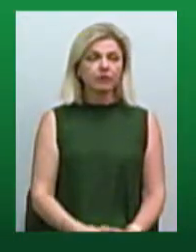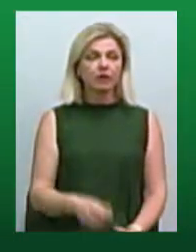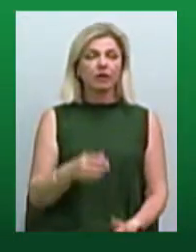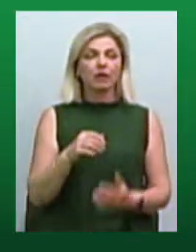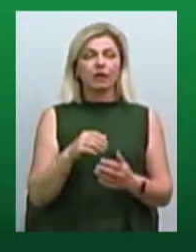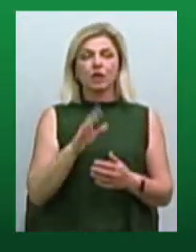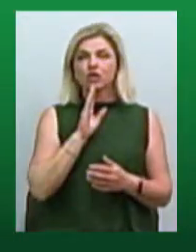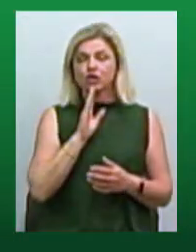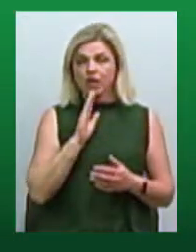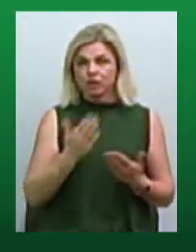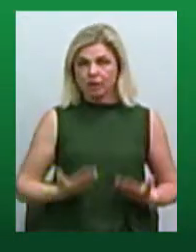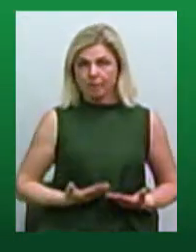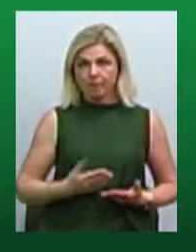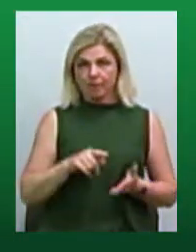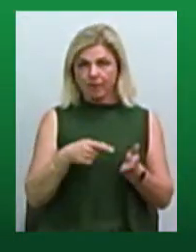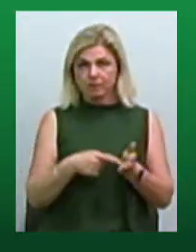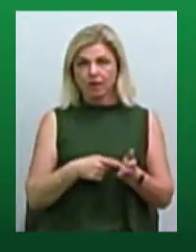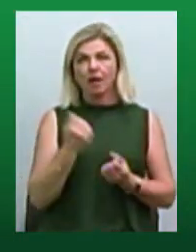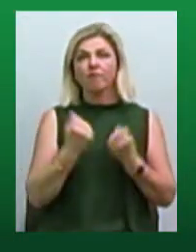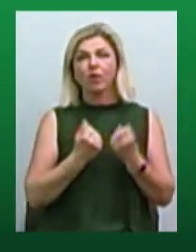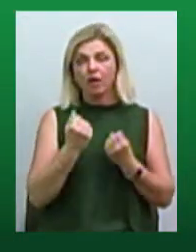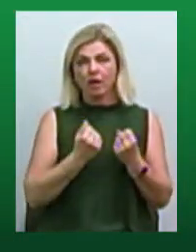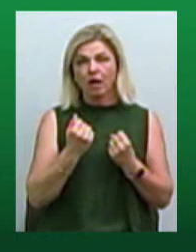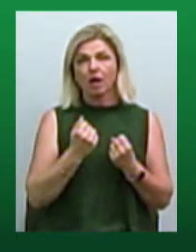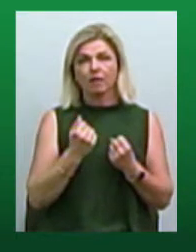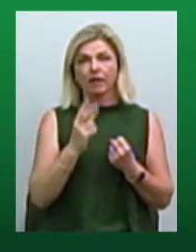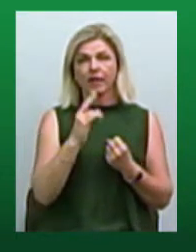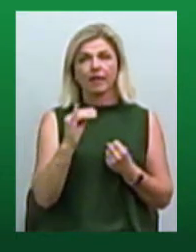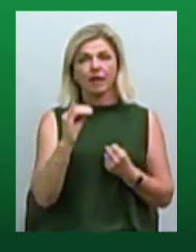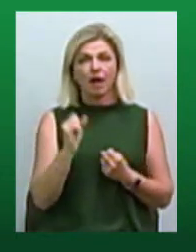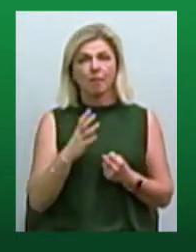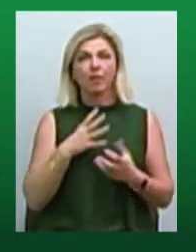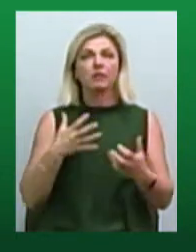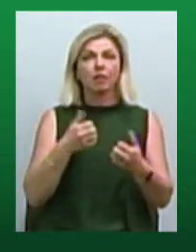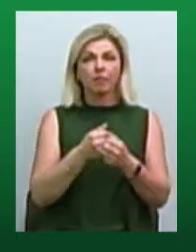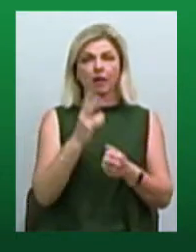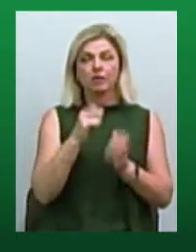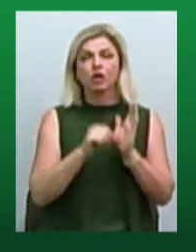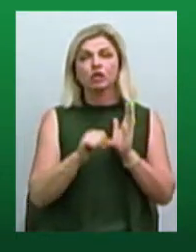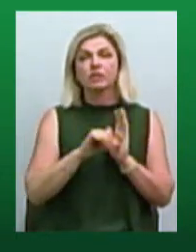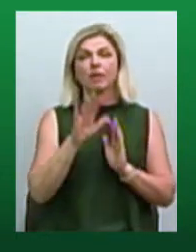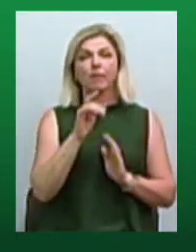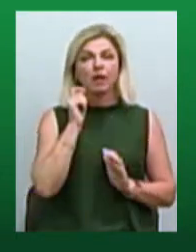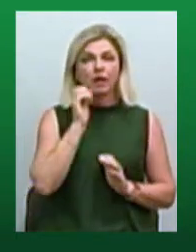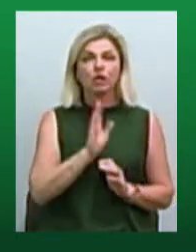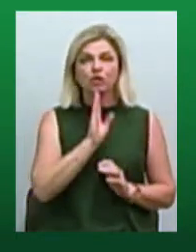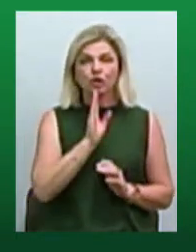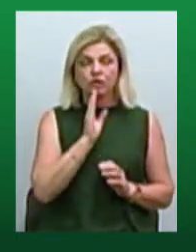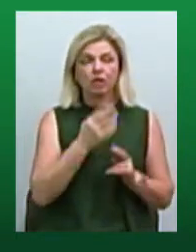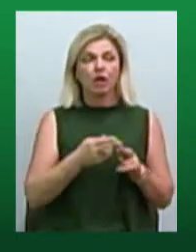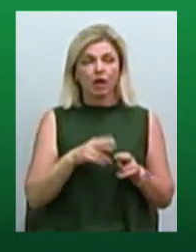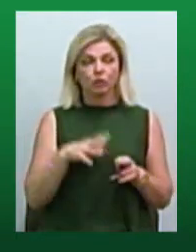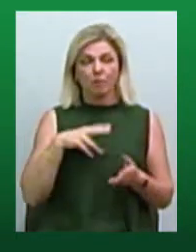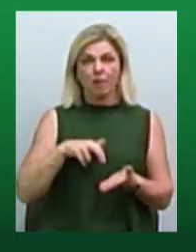45-річна місцева мешканка, керуючи автомобілем Kia, скоїла наїзд на 65-річну жінку, яка перетинала